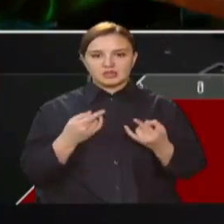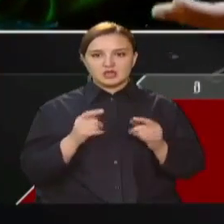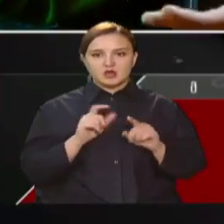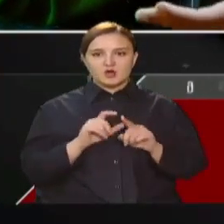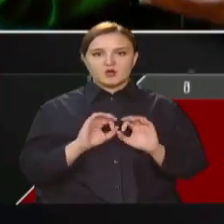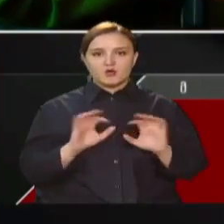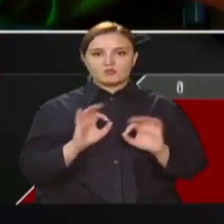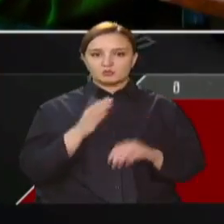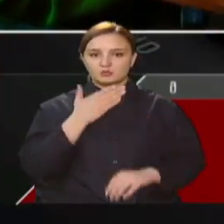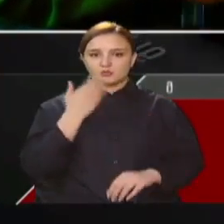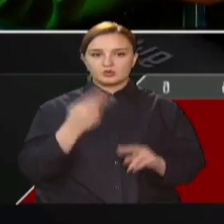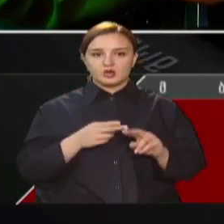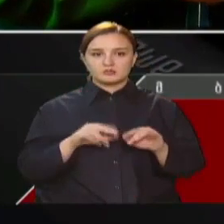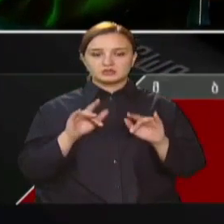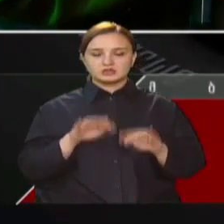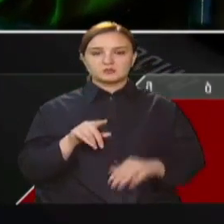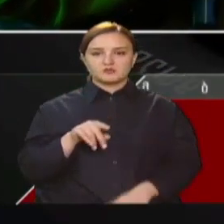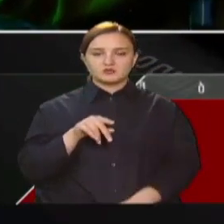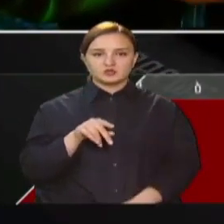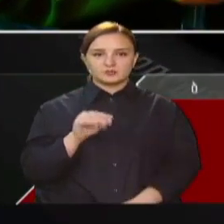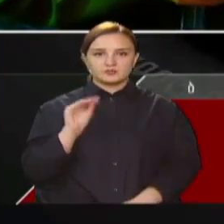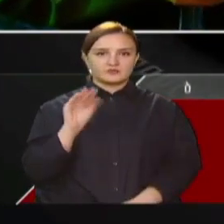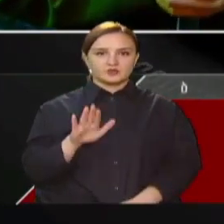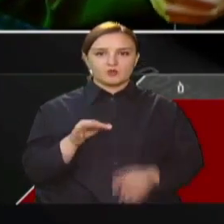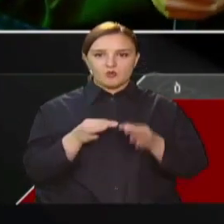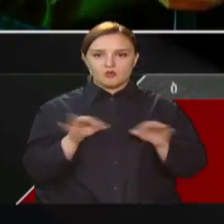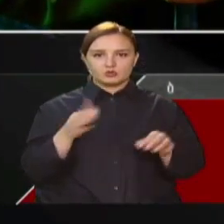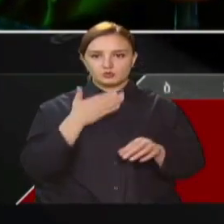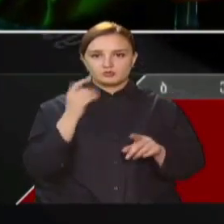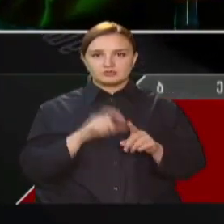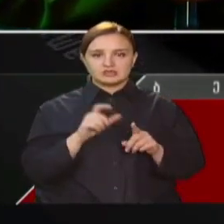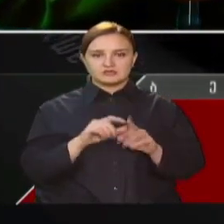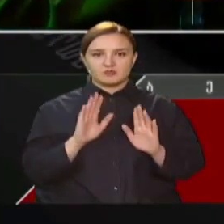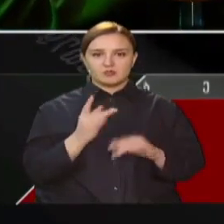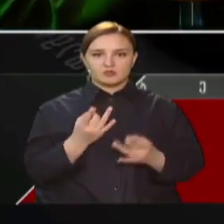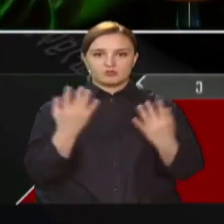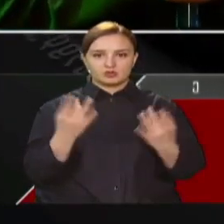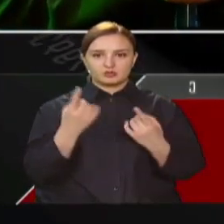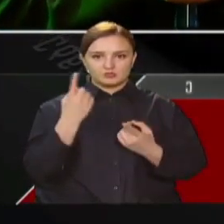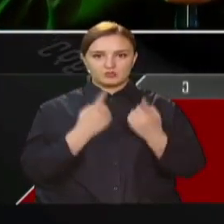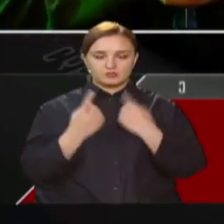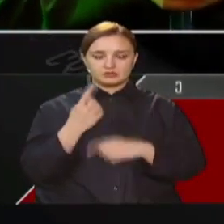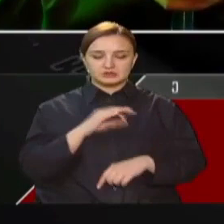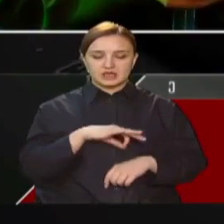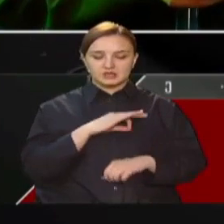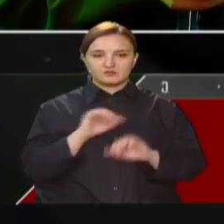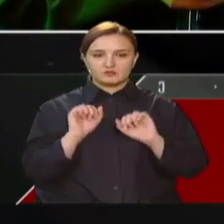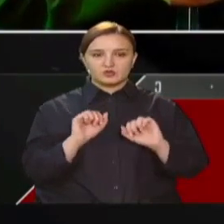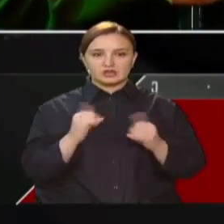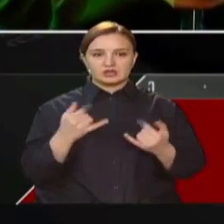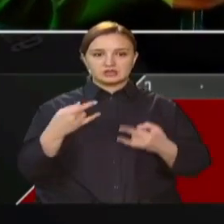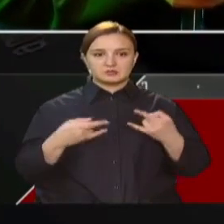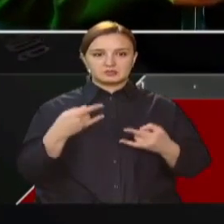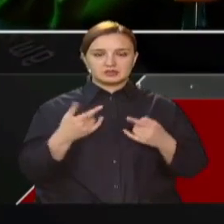რადგან როგორც მან განმარტა, ამ საქმეში ორდერი არ ჰქონდა, შესაბამისად ზეპირ სიტყვიერად მოგვეწოდა ეს ინფორმაცია. ერთადერთი ადვოკატი, რომელმაც დღეს